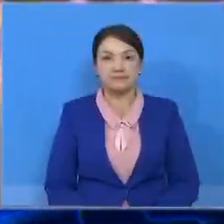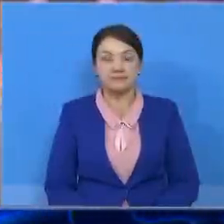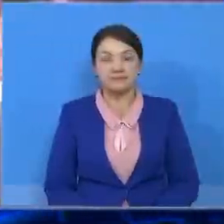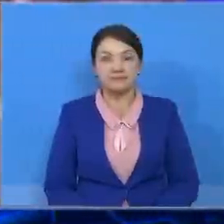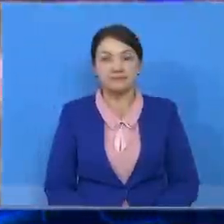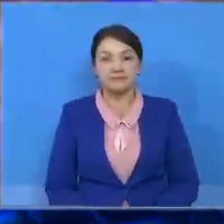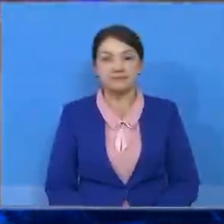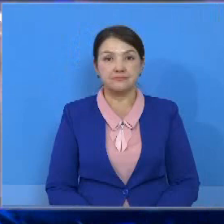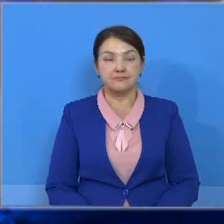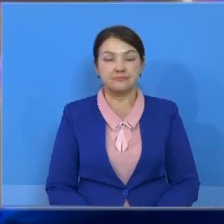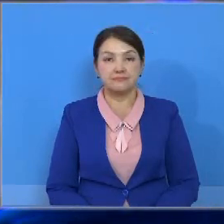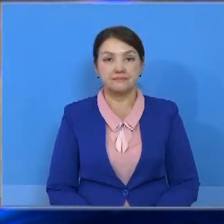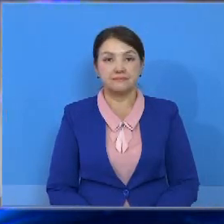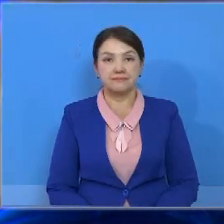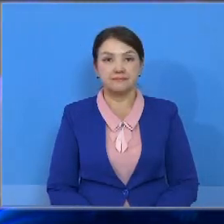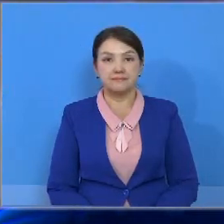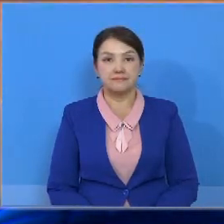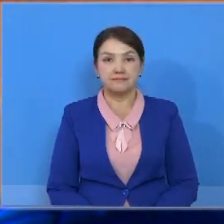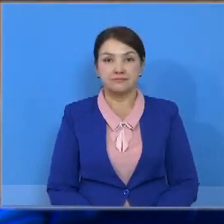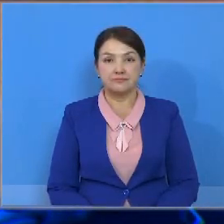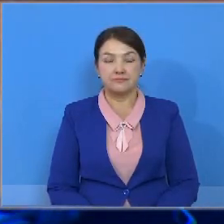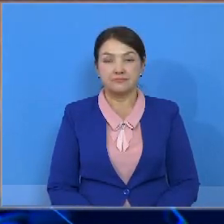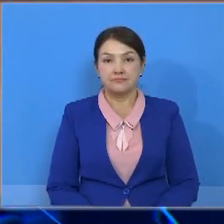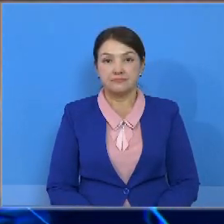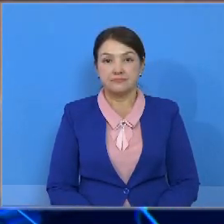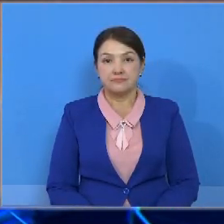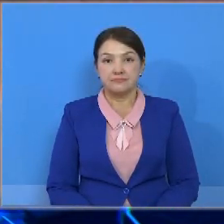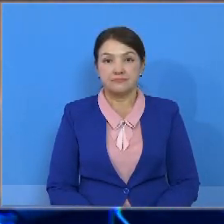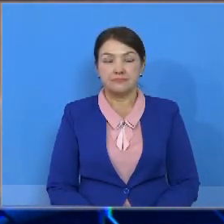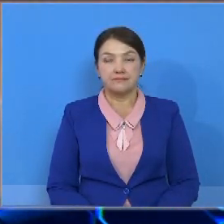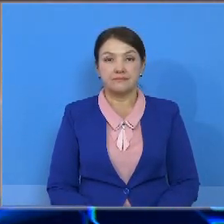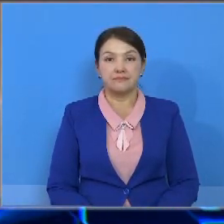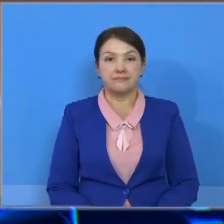Назерке Өтеген, Николай Сырбов, Аманжол Айтмағамбетов, Самат Қалекенов, Ақтөбе телеарнасы.